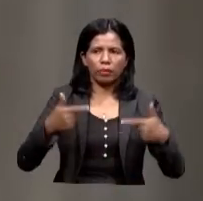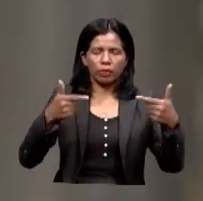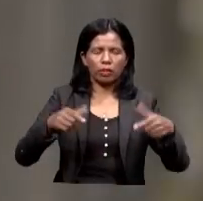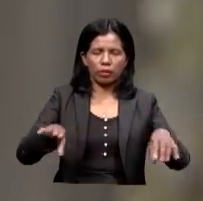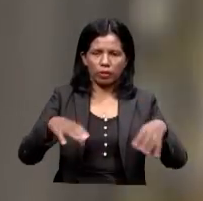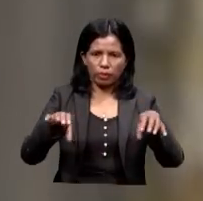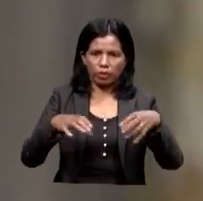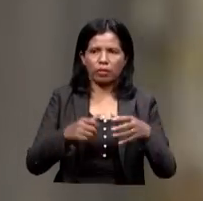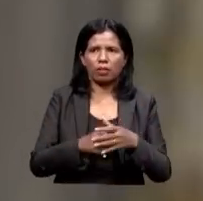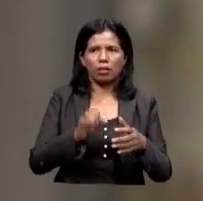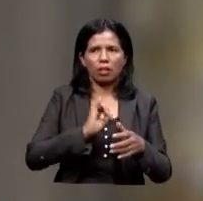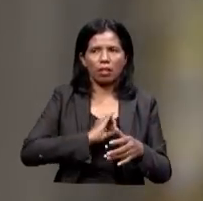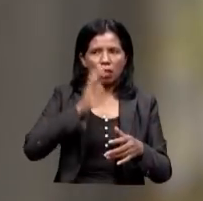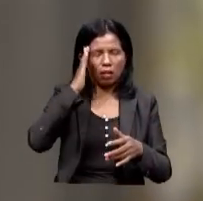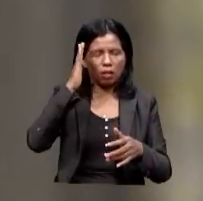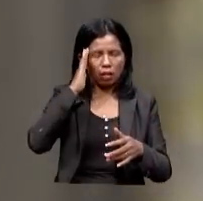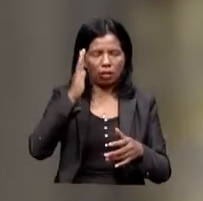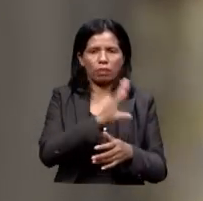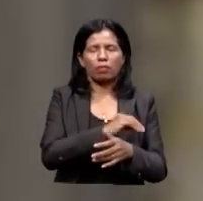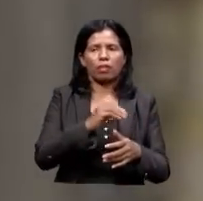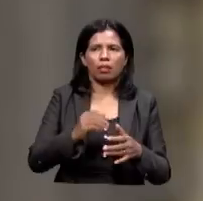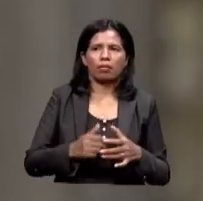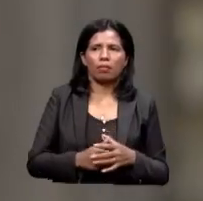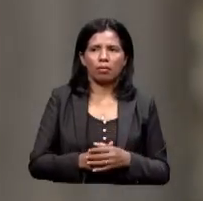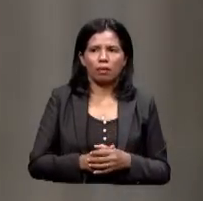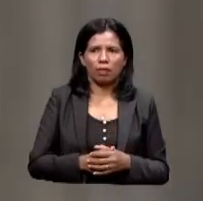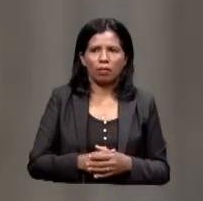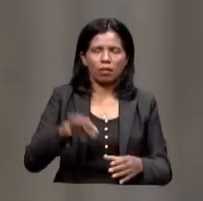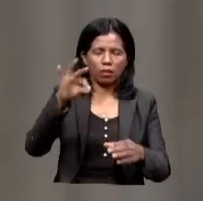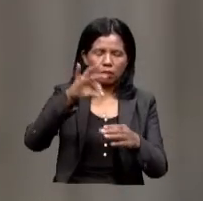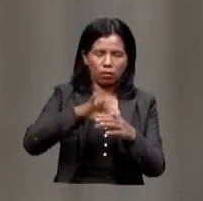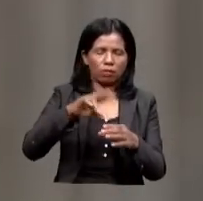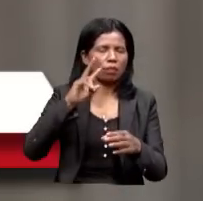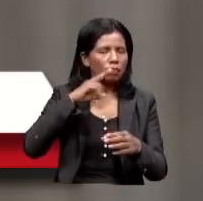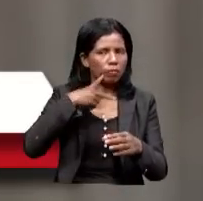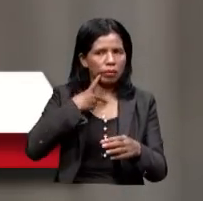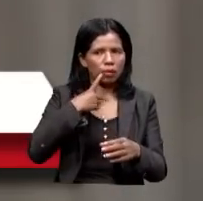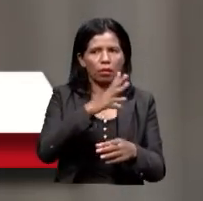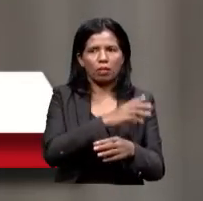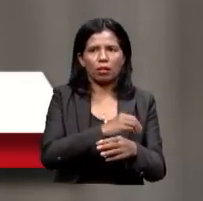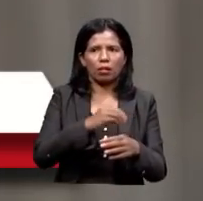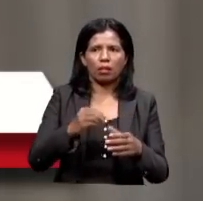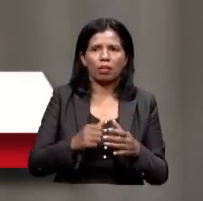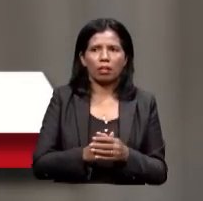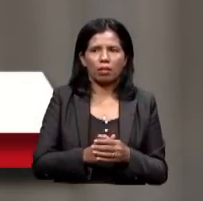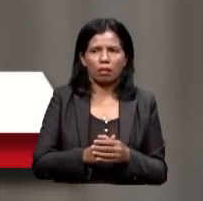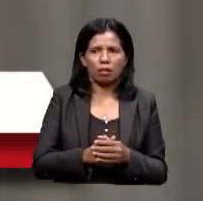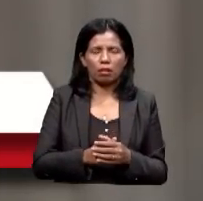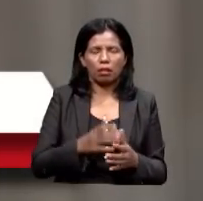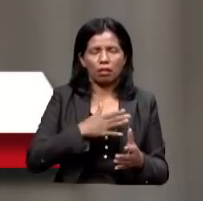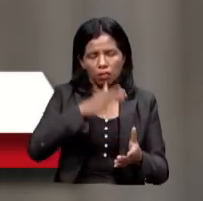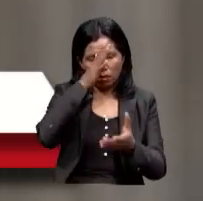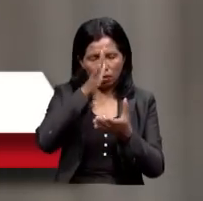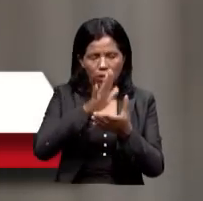indian hanu kar servisu kare tona. Kuda modo mesti kuda itu na. Atu karega malu mesti lebih le. Mana kondisi awak nanti lebih